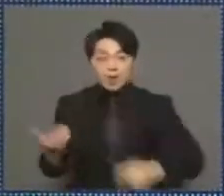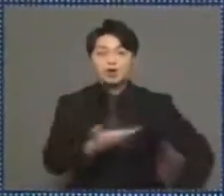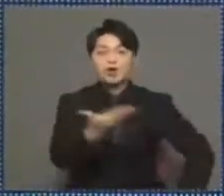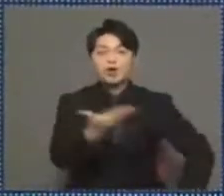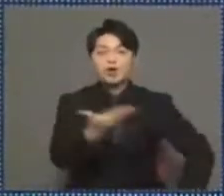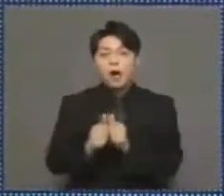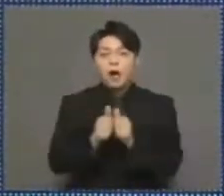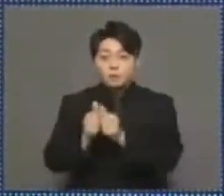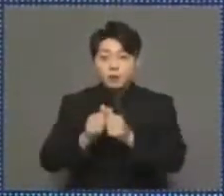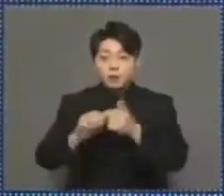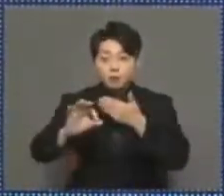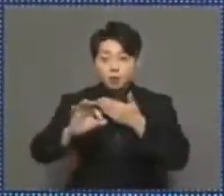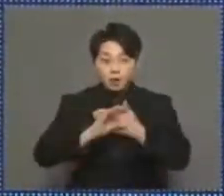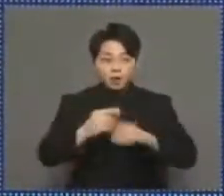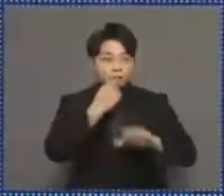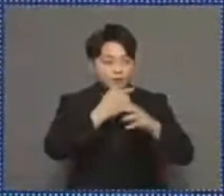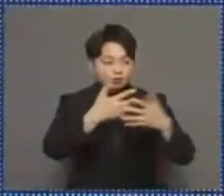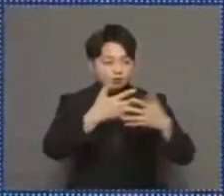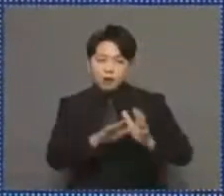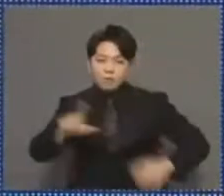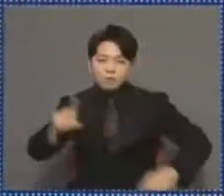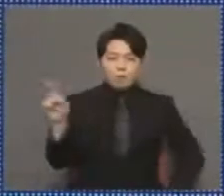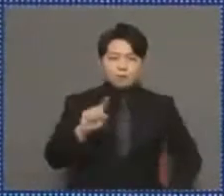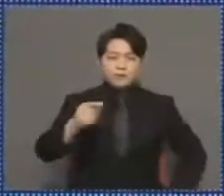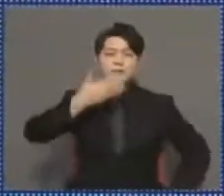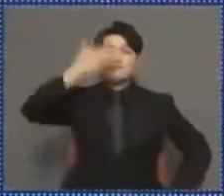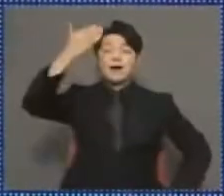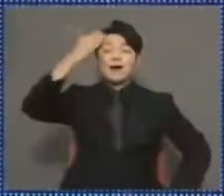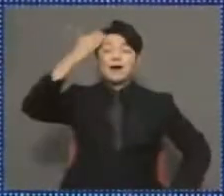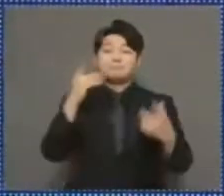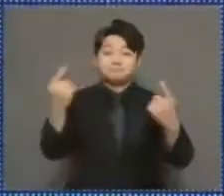함께라면 우리가 무엇을 못하겠습니까, 여러분?